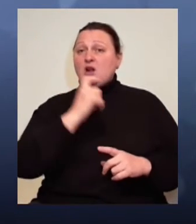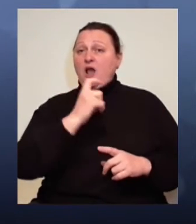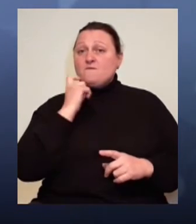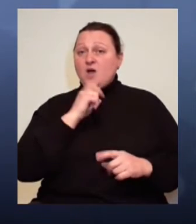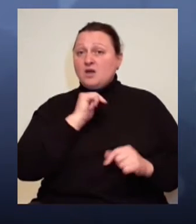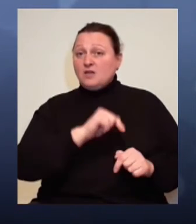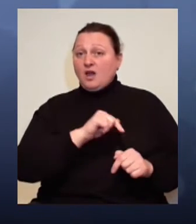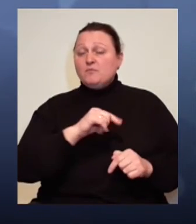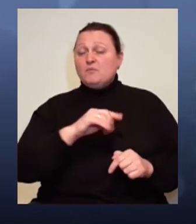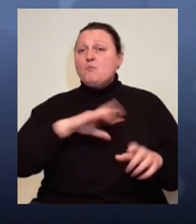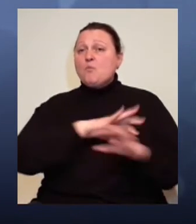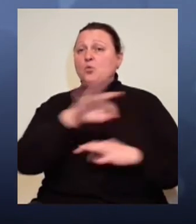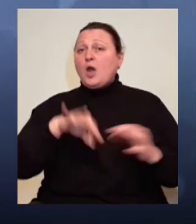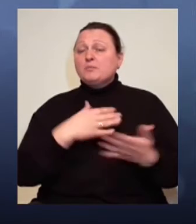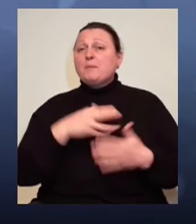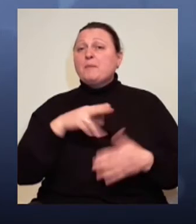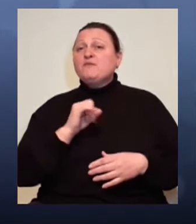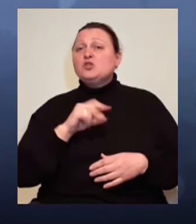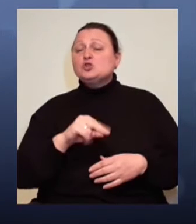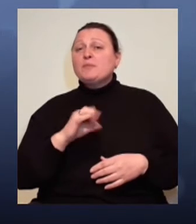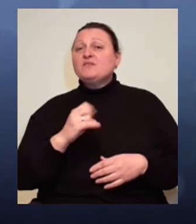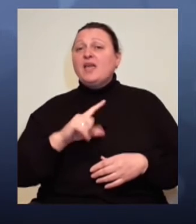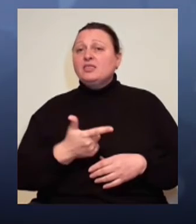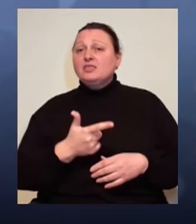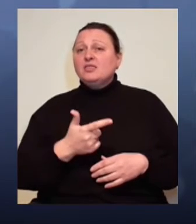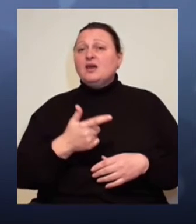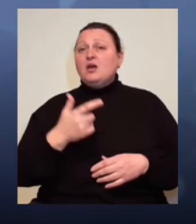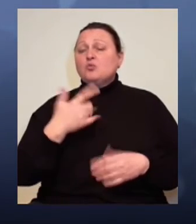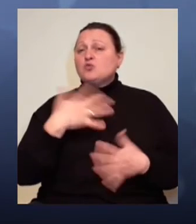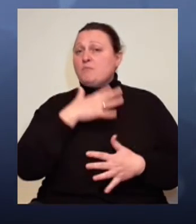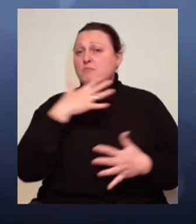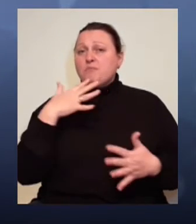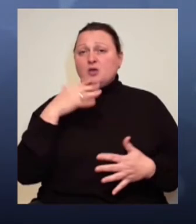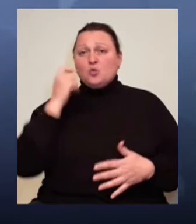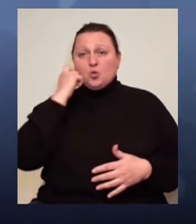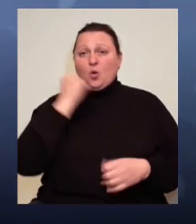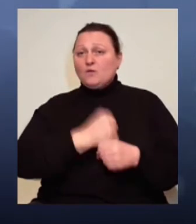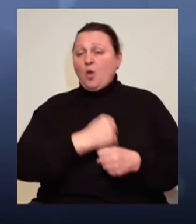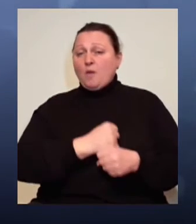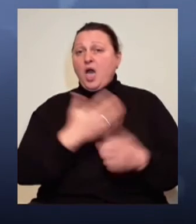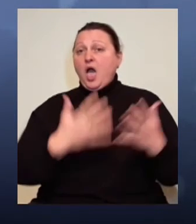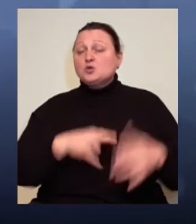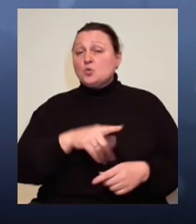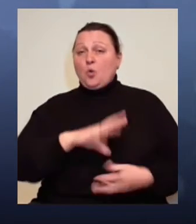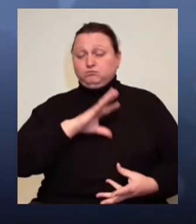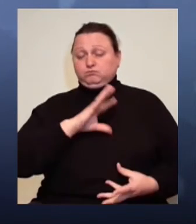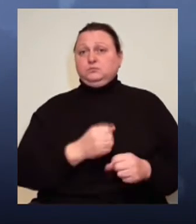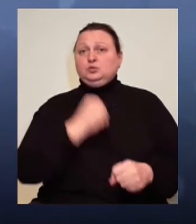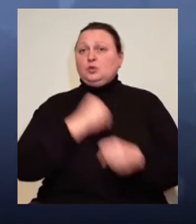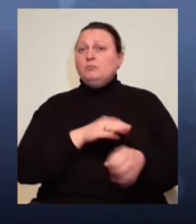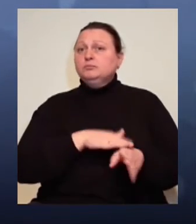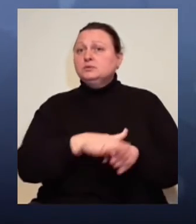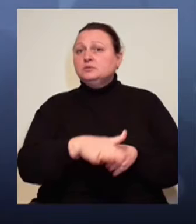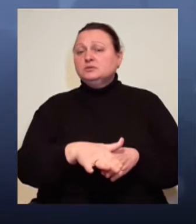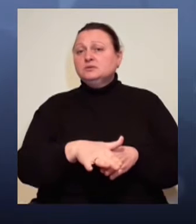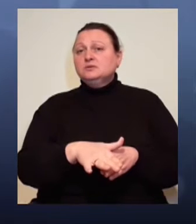же проєкт там північ-південь, який зараз трамвайний, його вже багато років роблять. Але якщо б його зробили, ну коли його зроблять, ну це